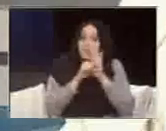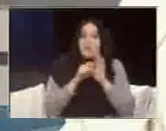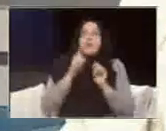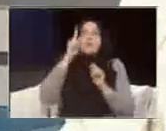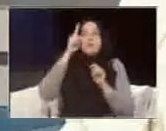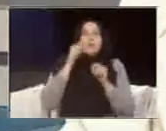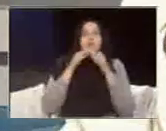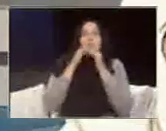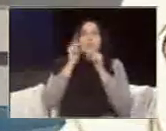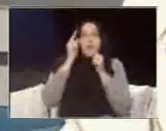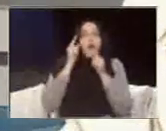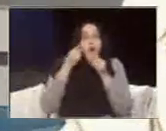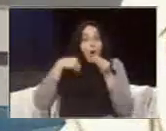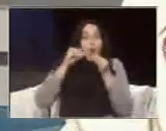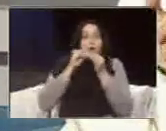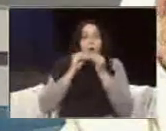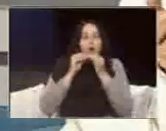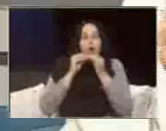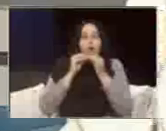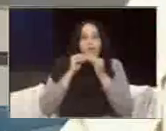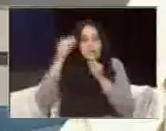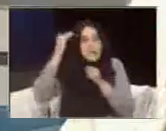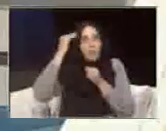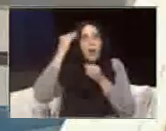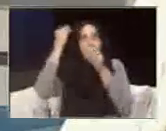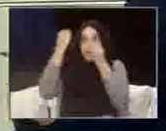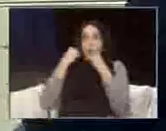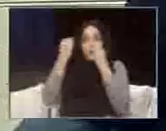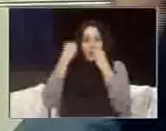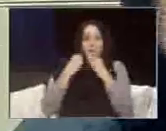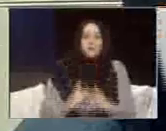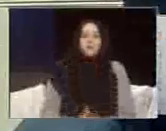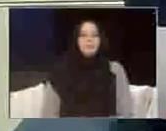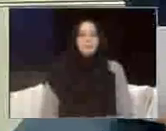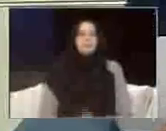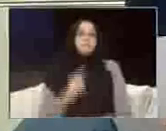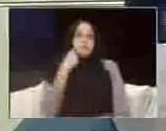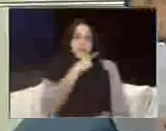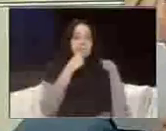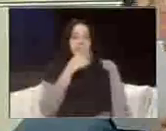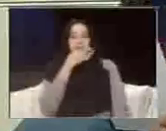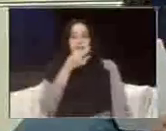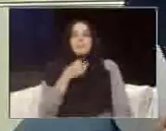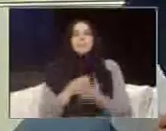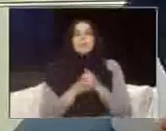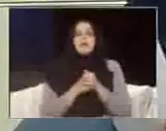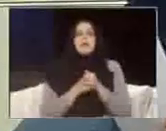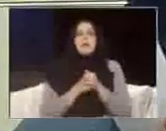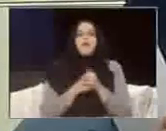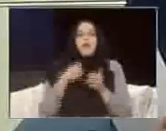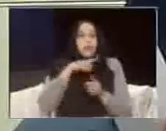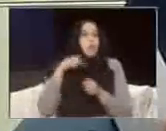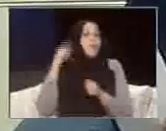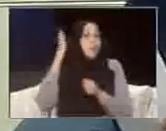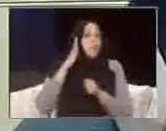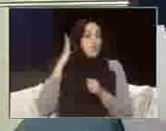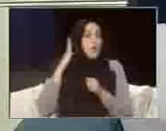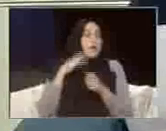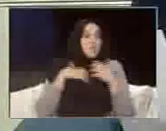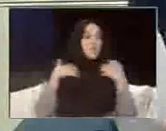العلم غير مطلوبة تماما. نعم. السؤال المطروح الذي نختم به الموضوع، مدى الحاجة إلى العلوم، علوم